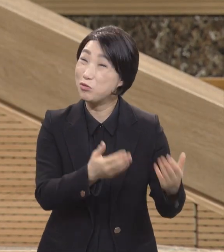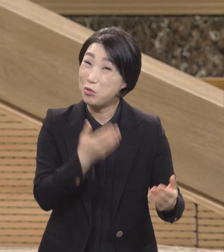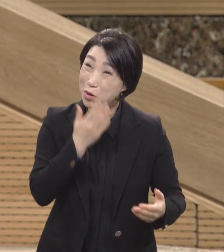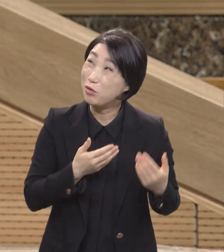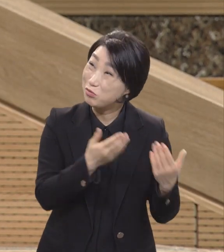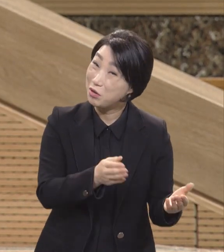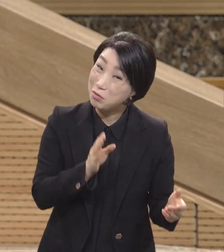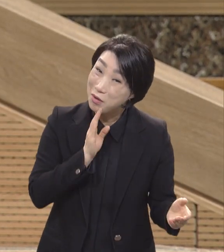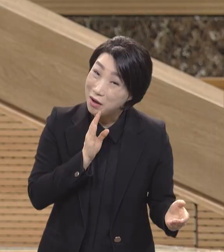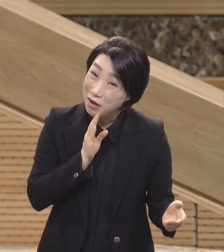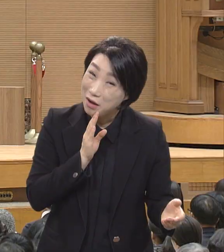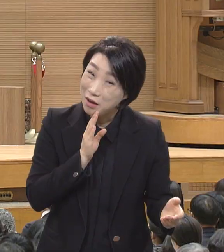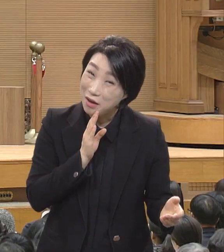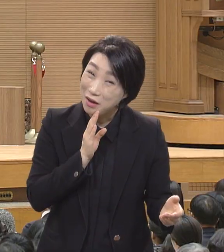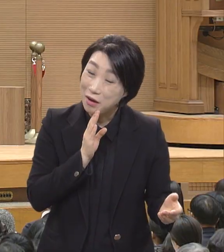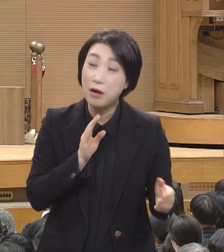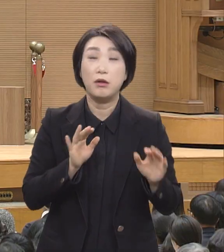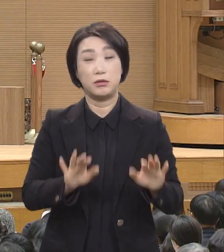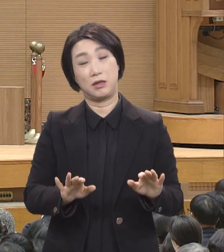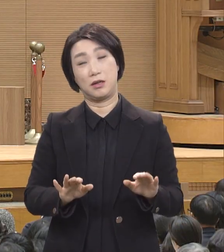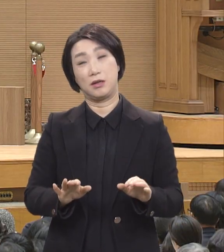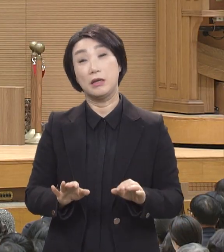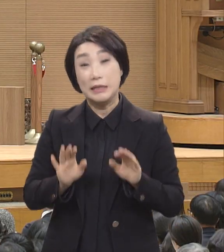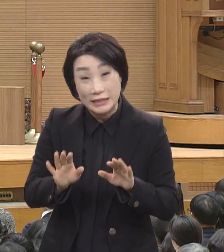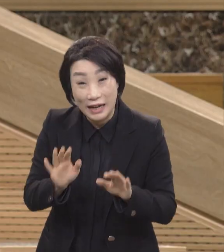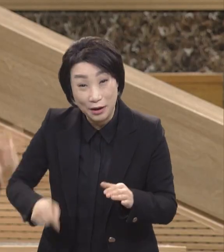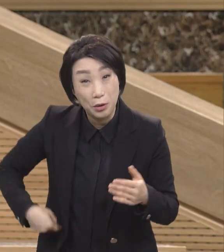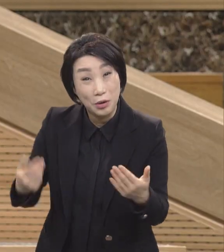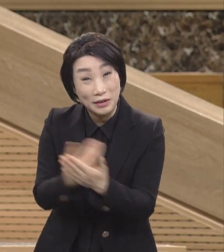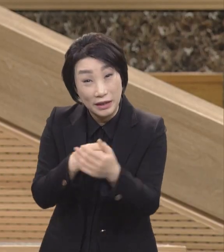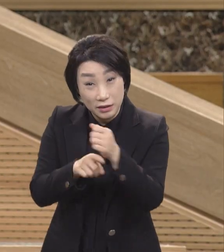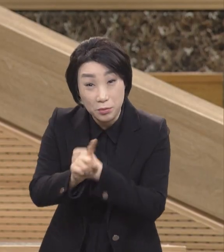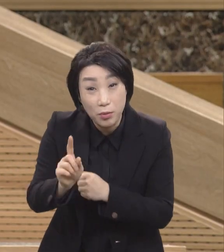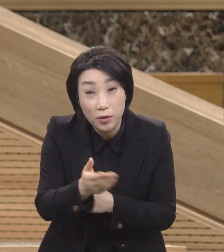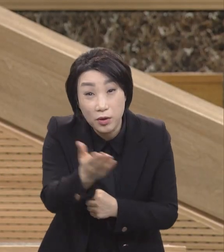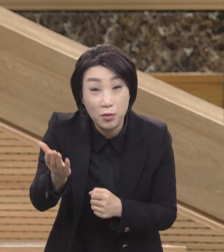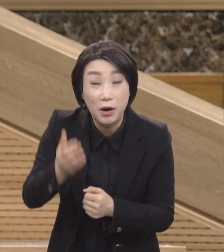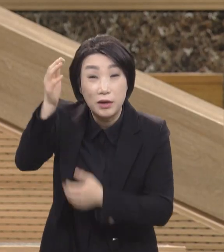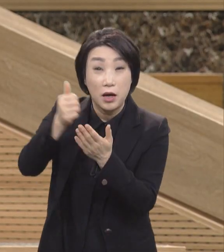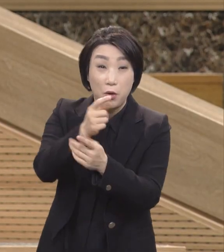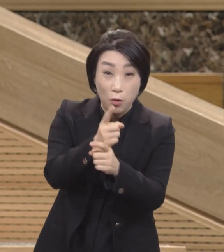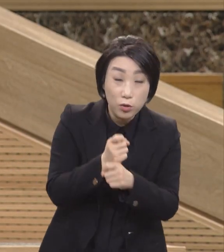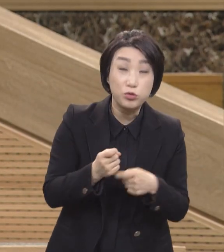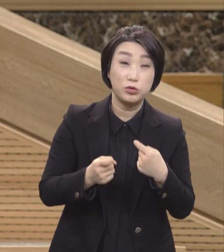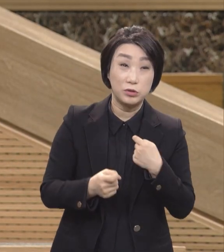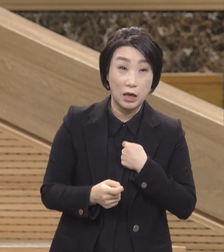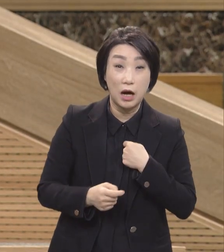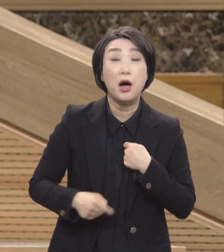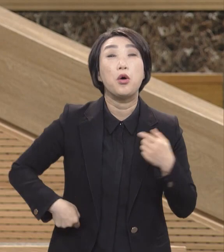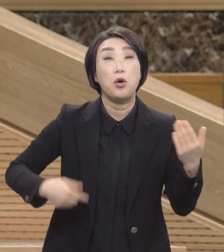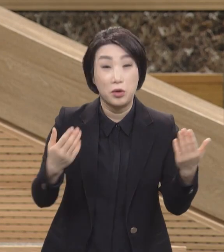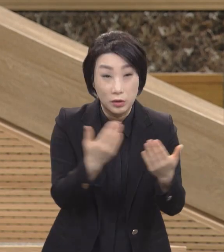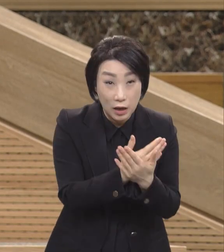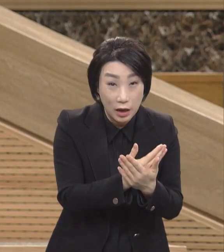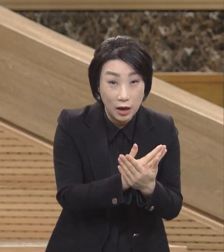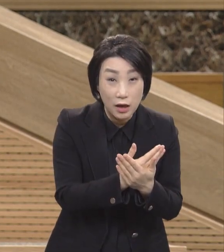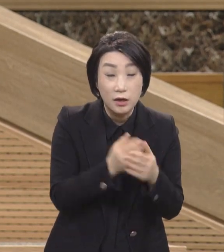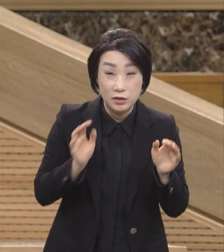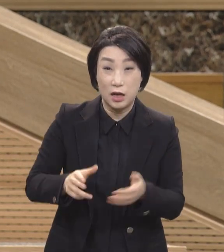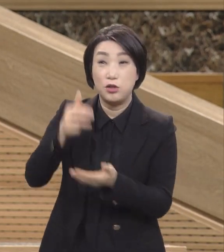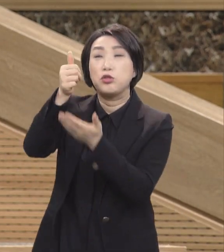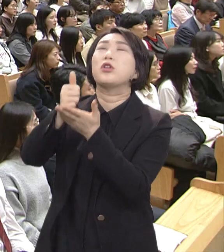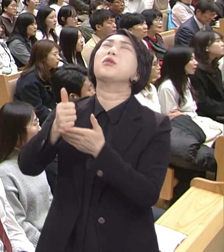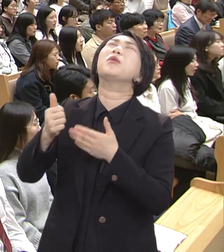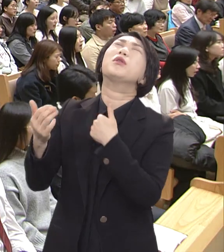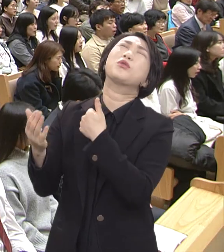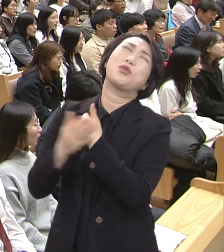그 말이야. 회개가 뭐요? 하나님과 원수된 내가 회개함으로 주님을